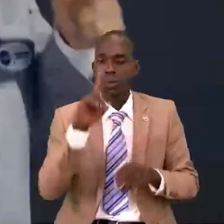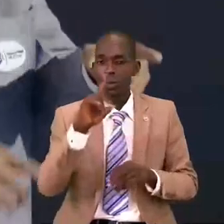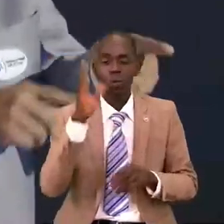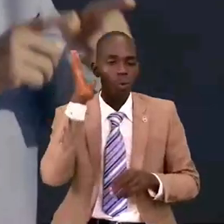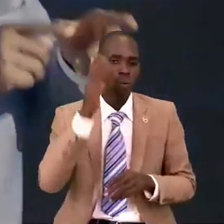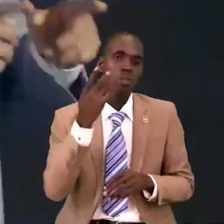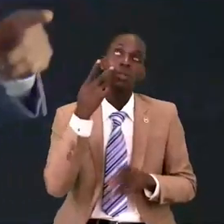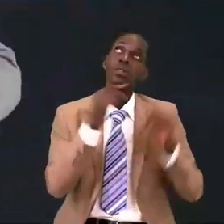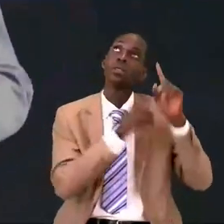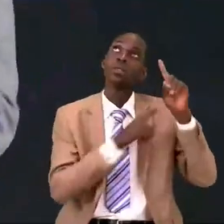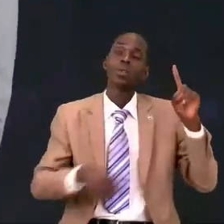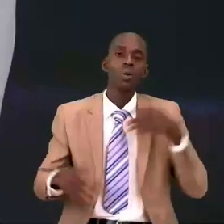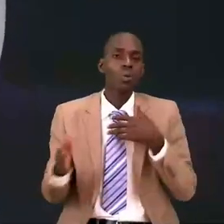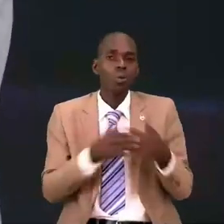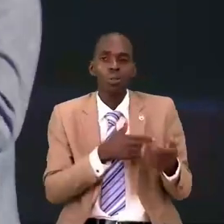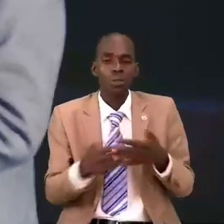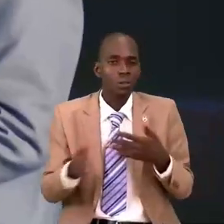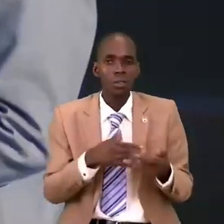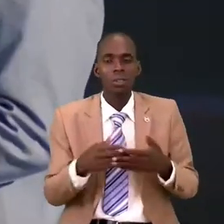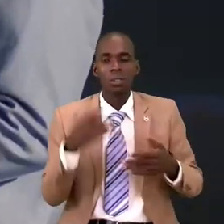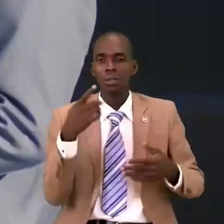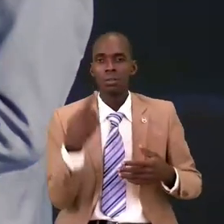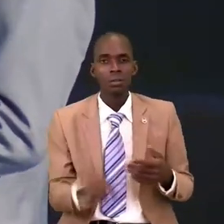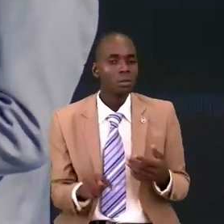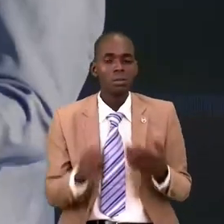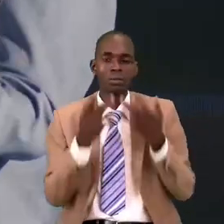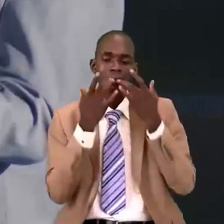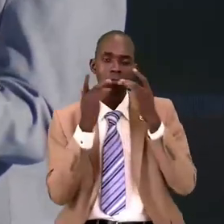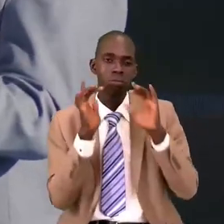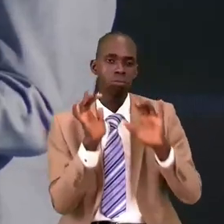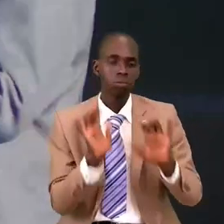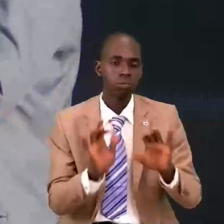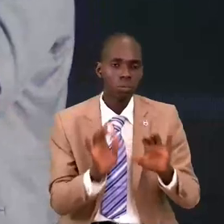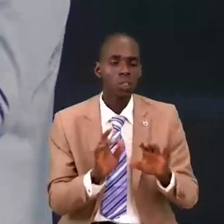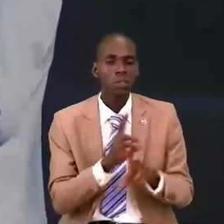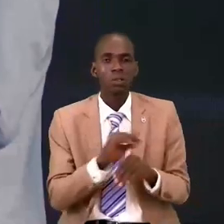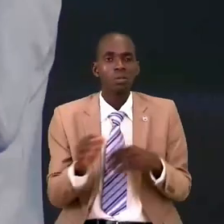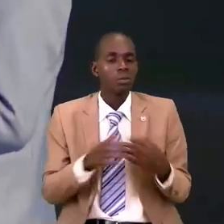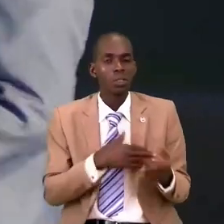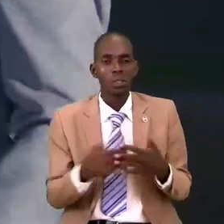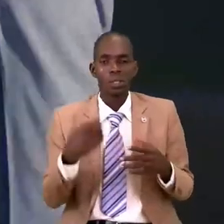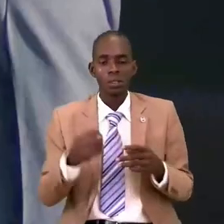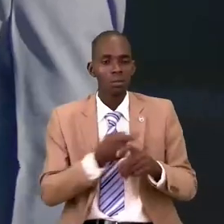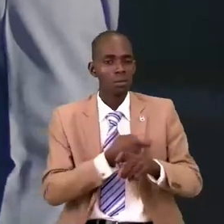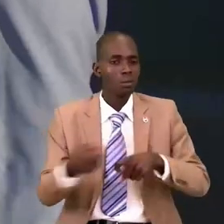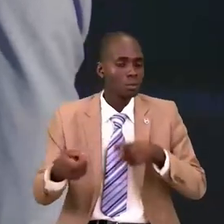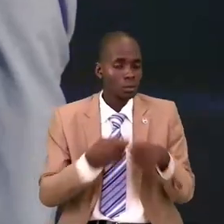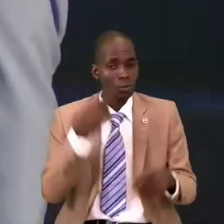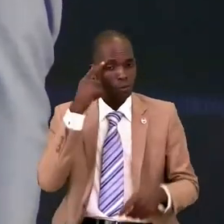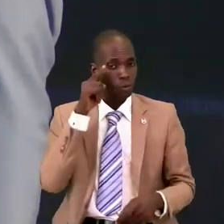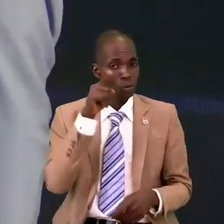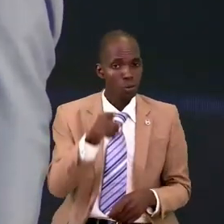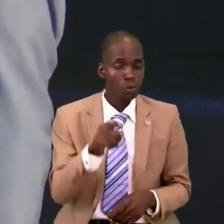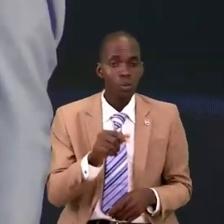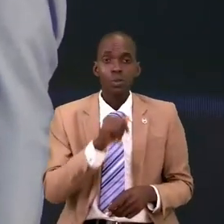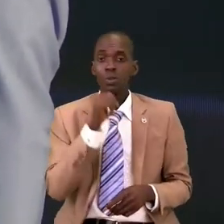moqueries, quelles que soient les persécutions, pour que tu puisses non seulement tenir sur ça en tant que doctrine, mais que tu puisses